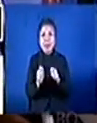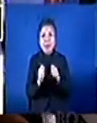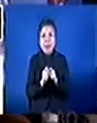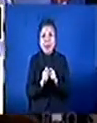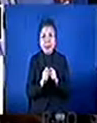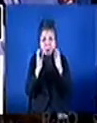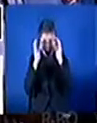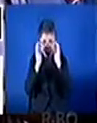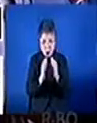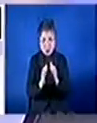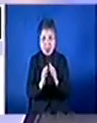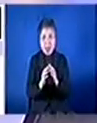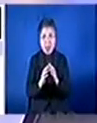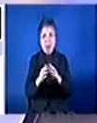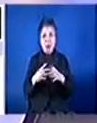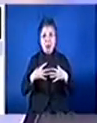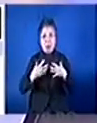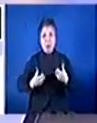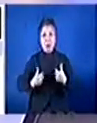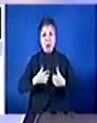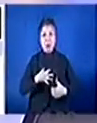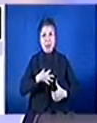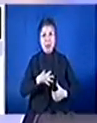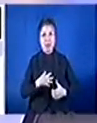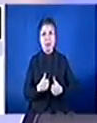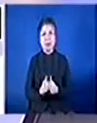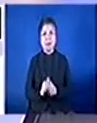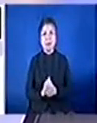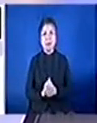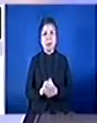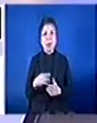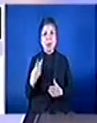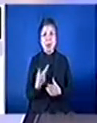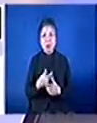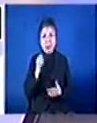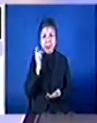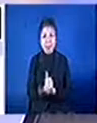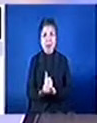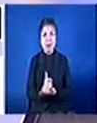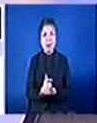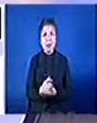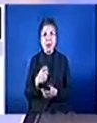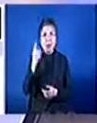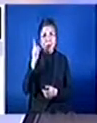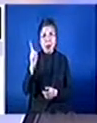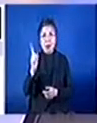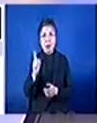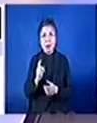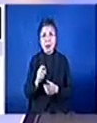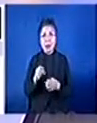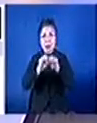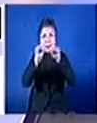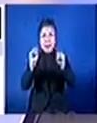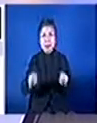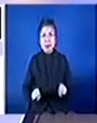memiliki fokus pada pembangunan karakter dan akhlakul karimah. Kita juga pastikan bahwa